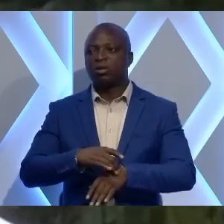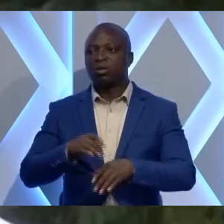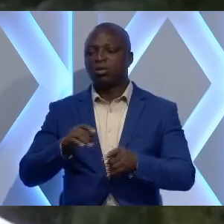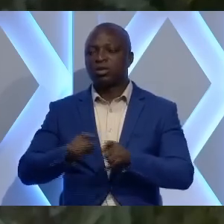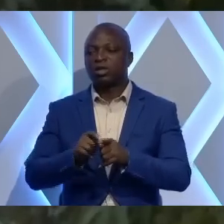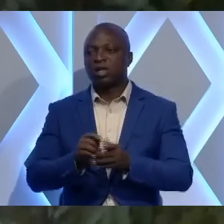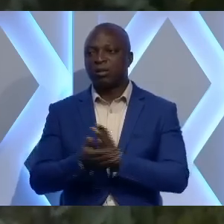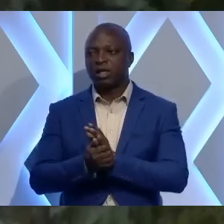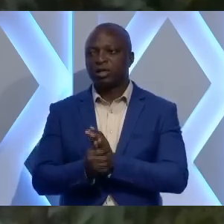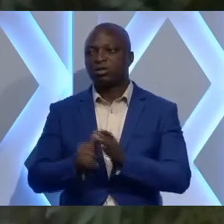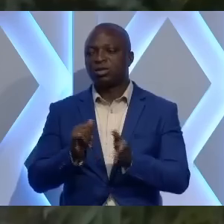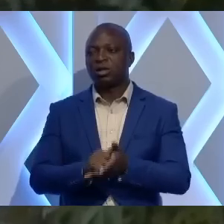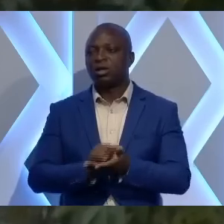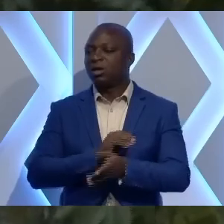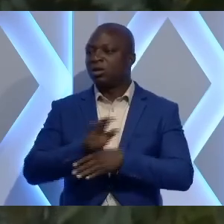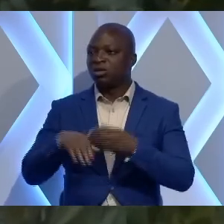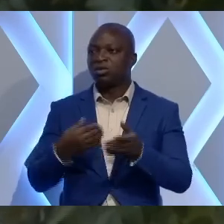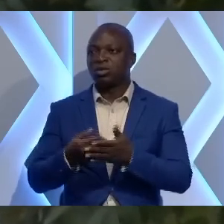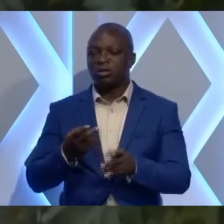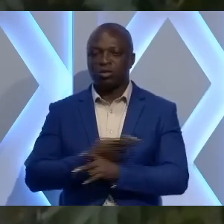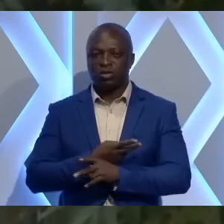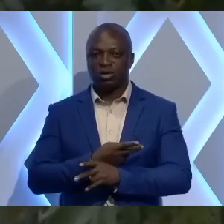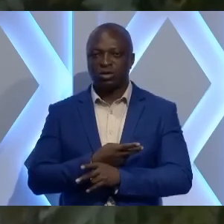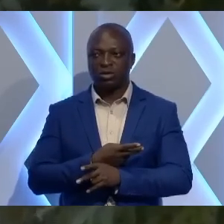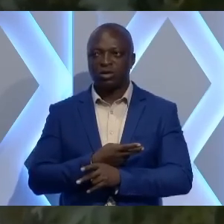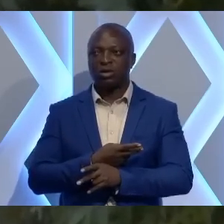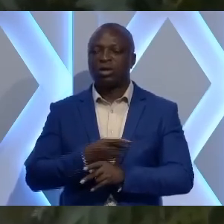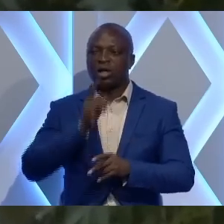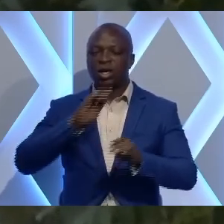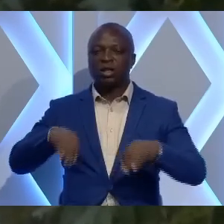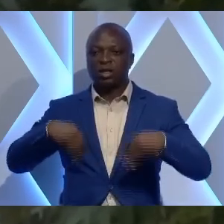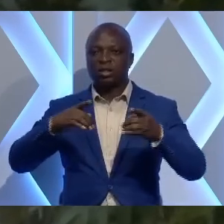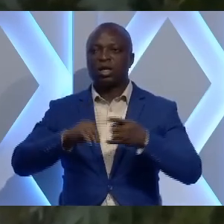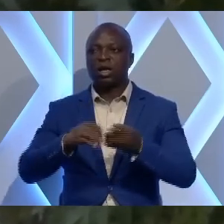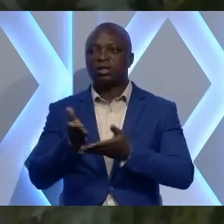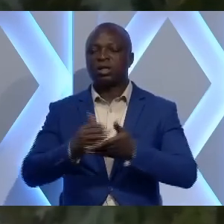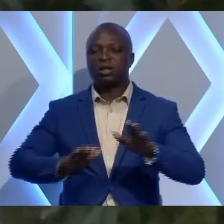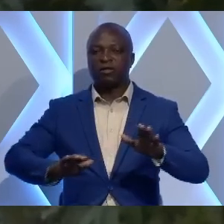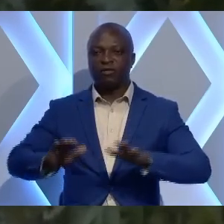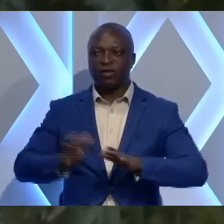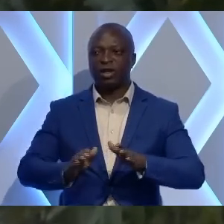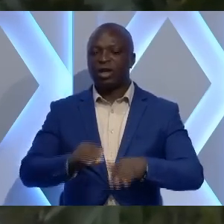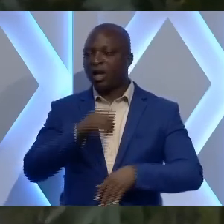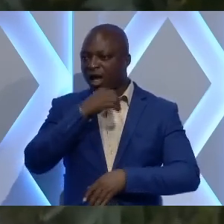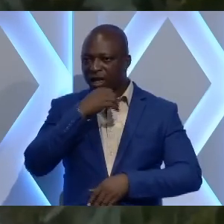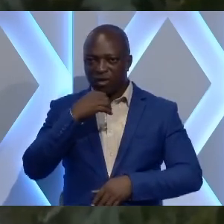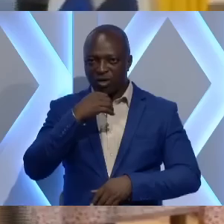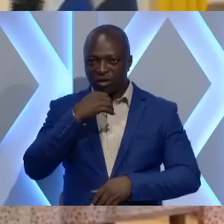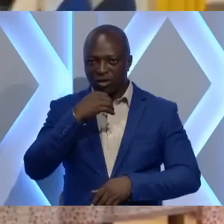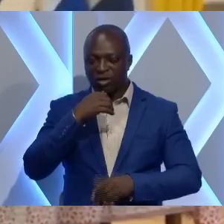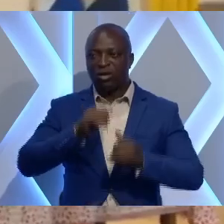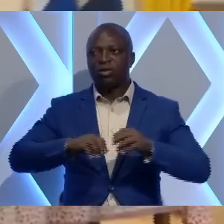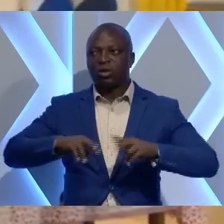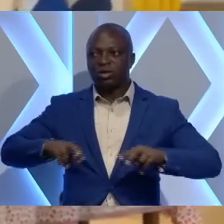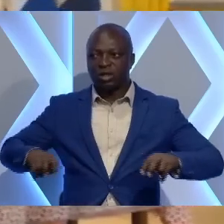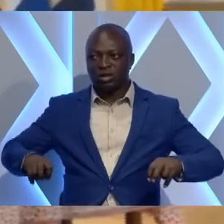maîtrise de ces produits. Tout produit chimique est destiné à des fins agricoles, de